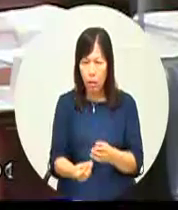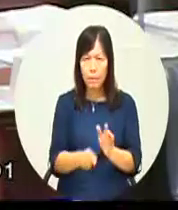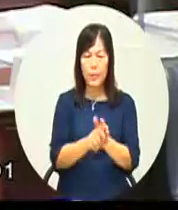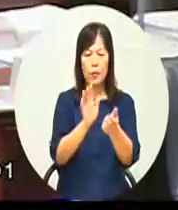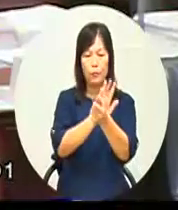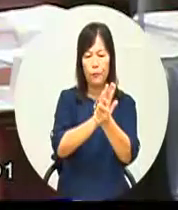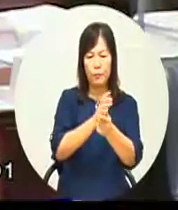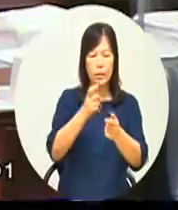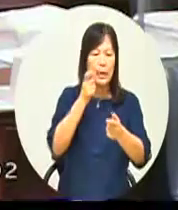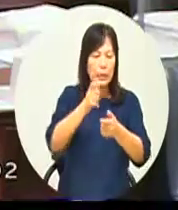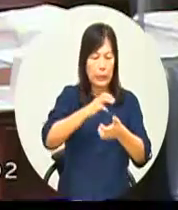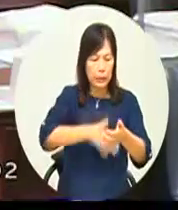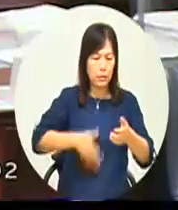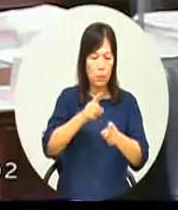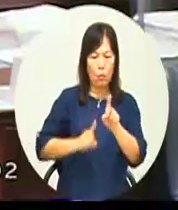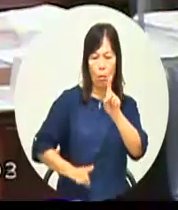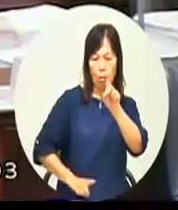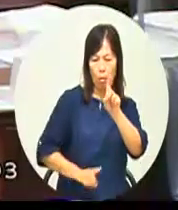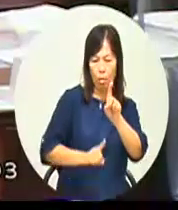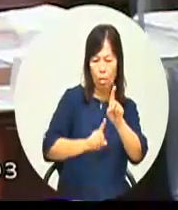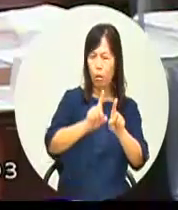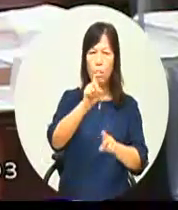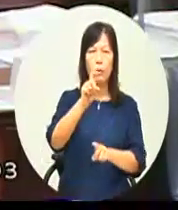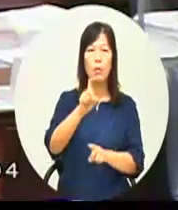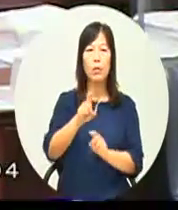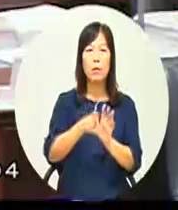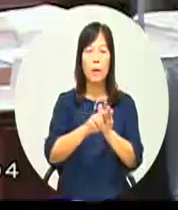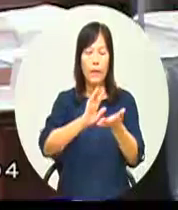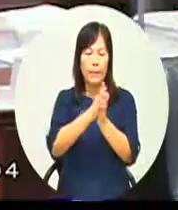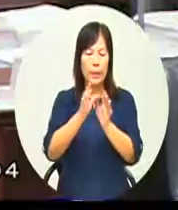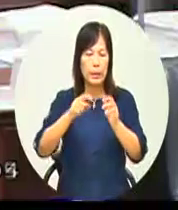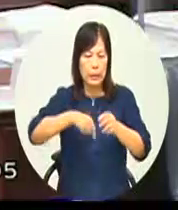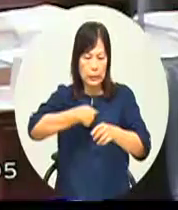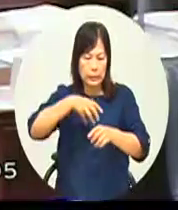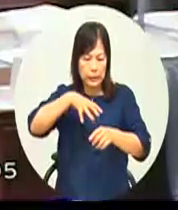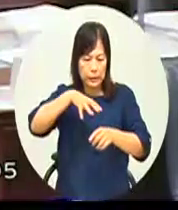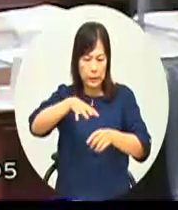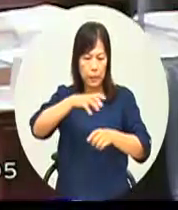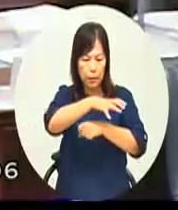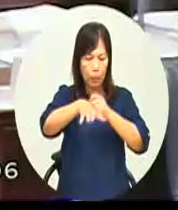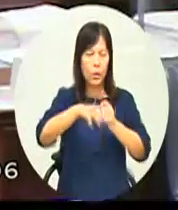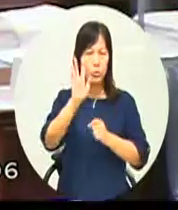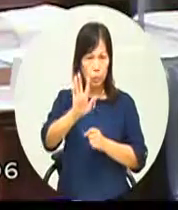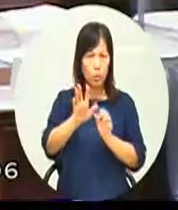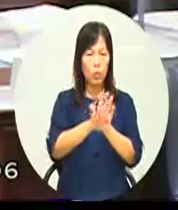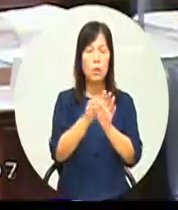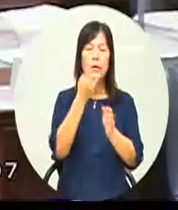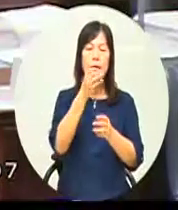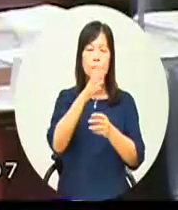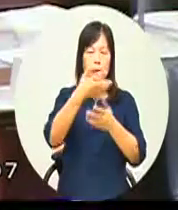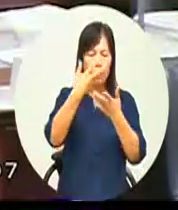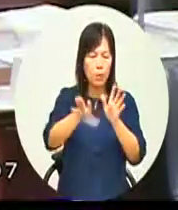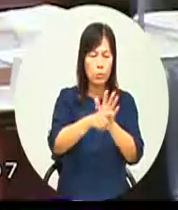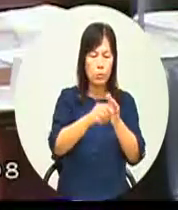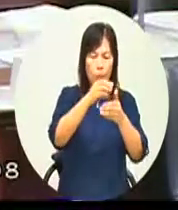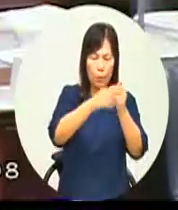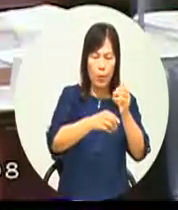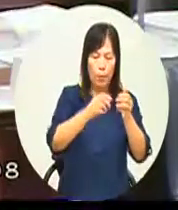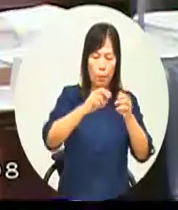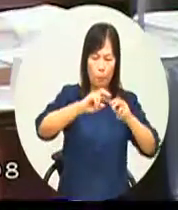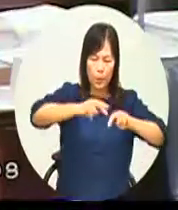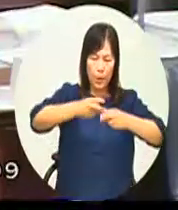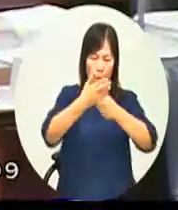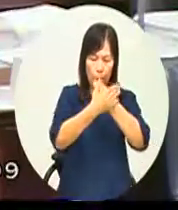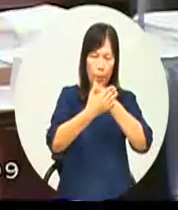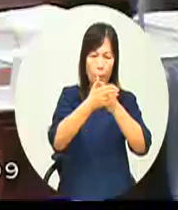跟硬体已经跟不上了。可是这些都是自然的环境条件都还在，可是我们需要更多的资源来去做一些维护了。